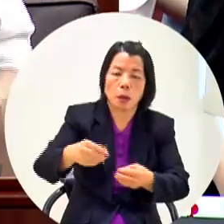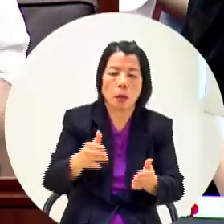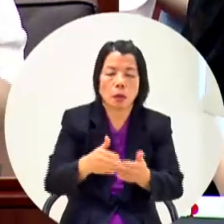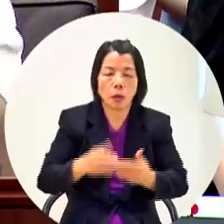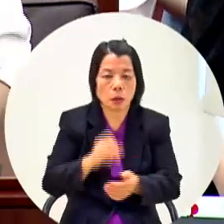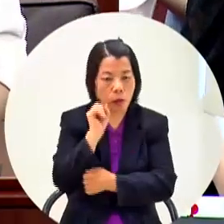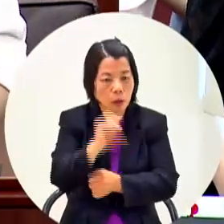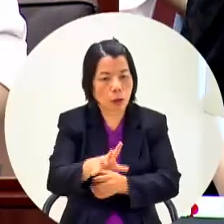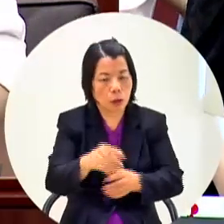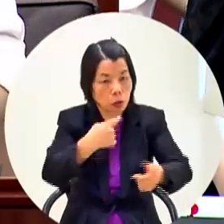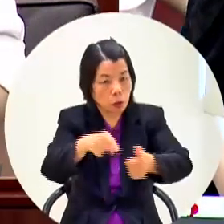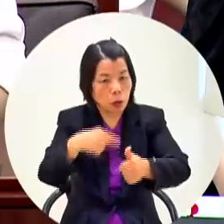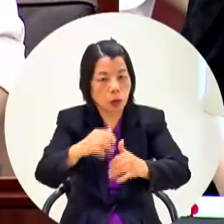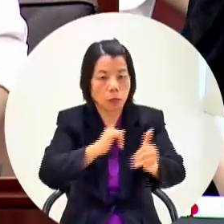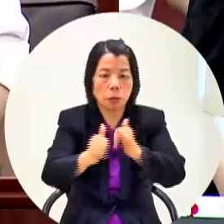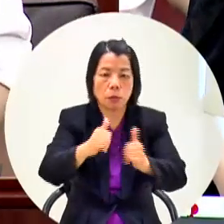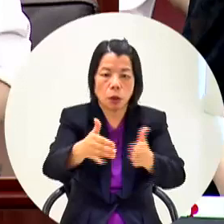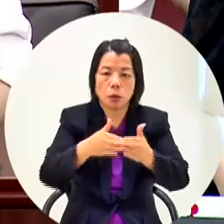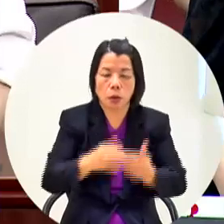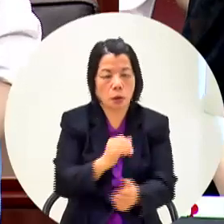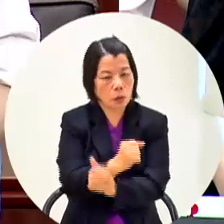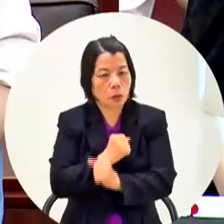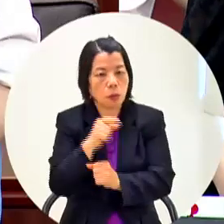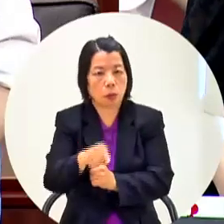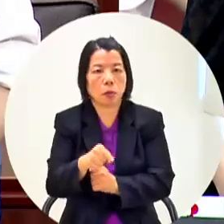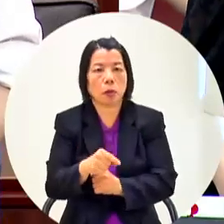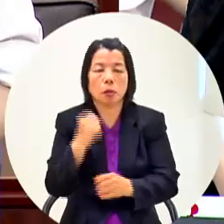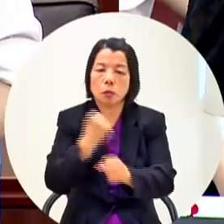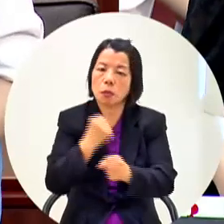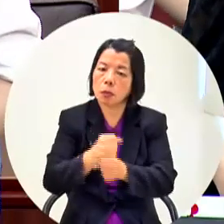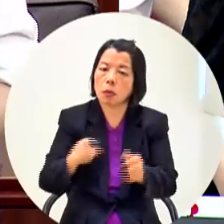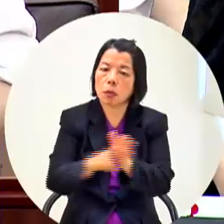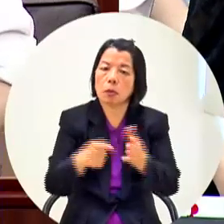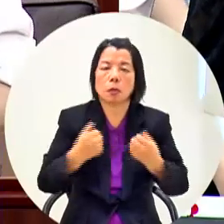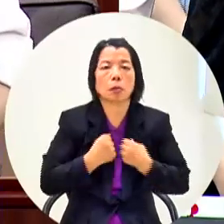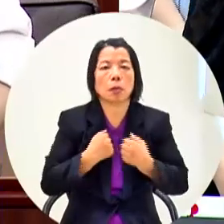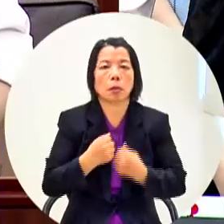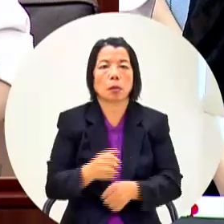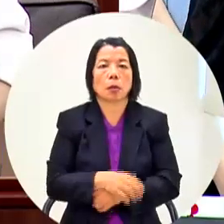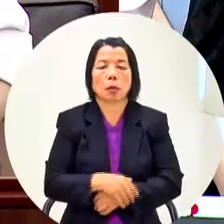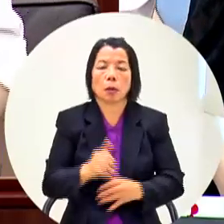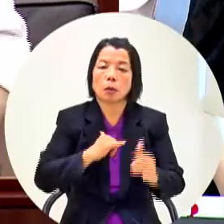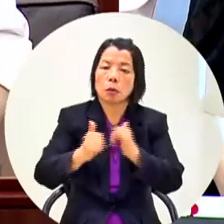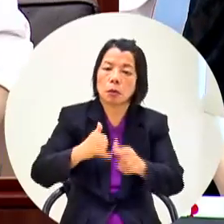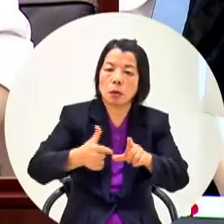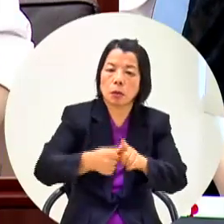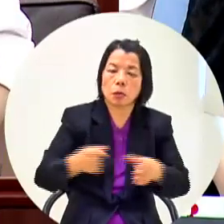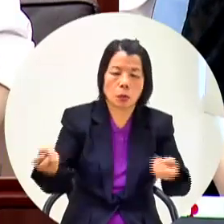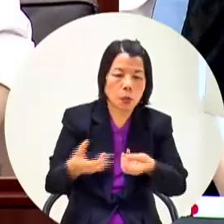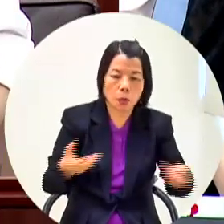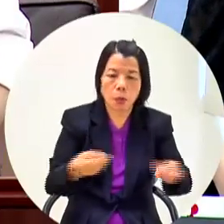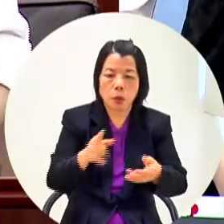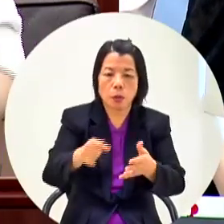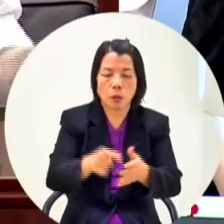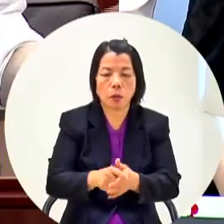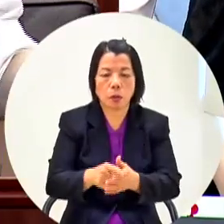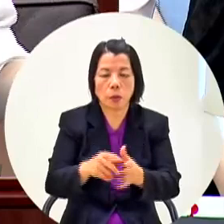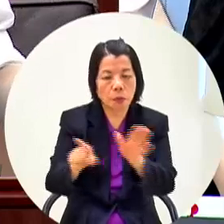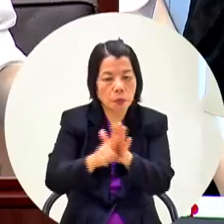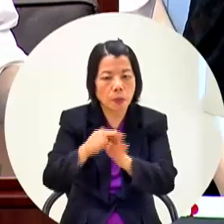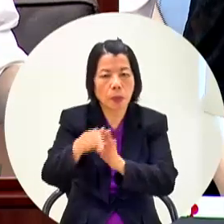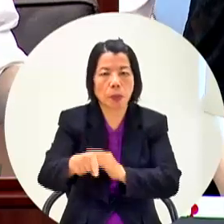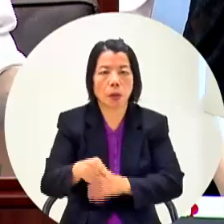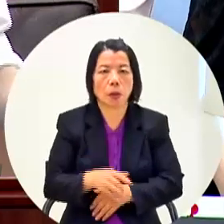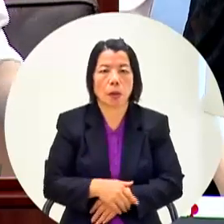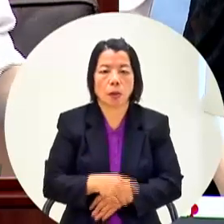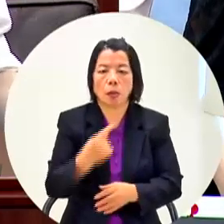众，还是不能丧失警觉，做了这样子一个所谓社区感染的兵推。我们何错之